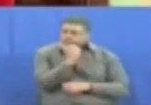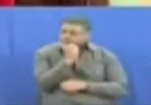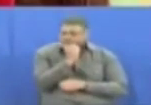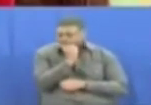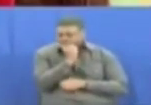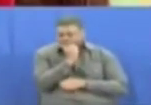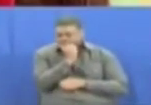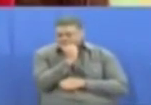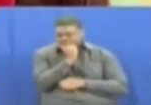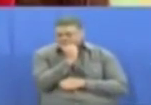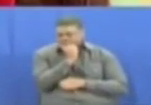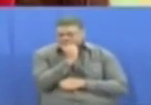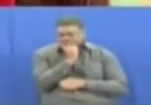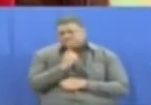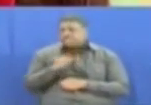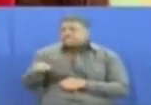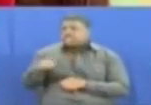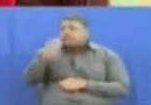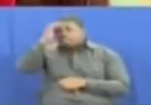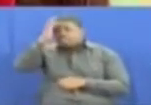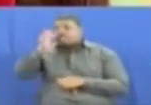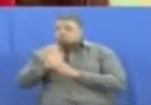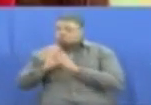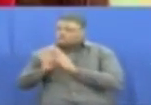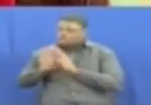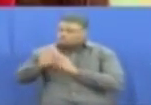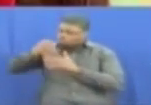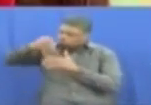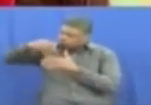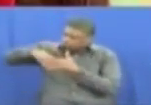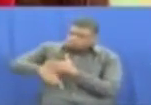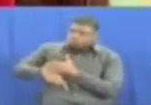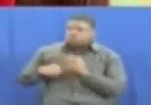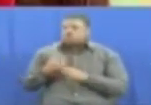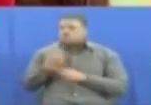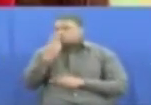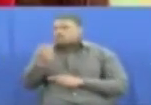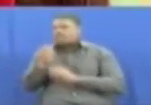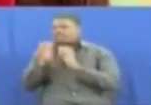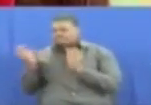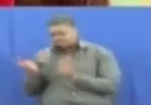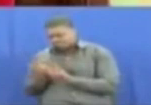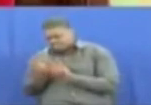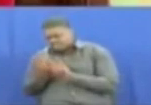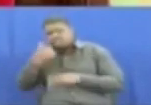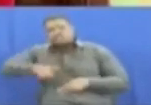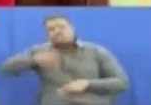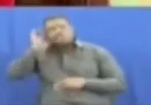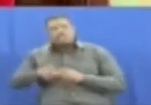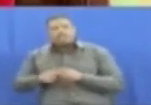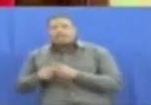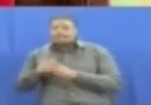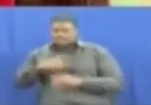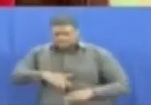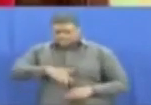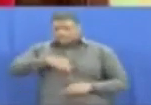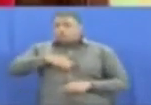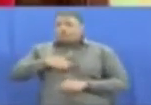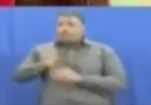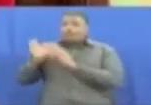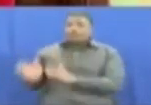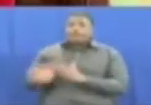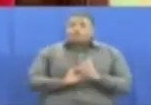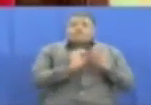muhimu hili swala tulijadili kwa kina, ili tuangalie vile vile serikali ina mpango gani wa dharura wa